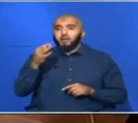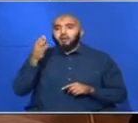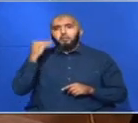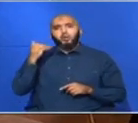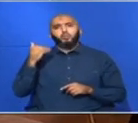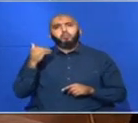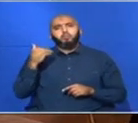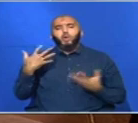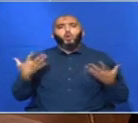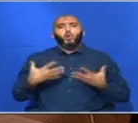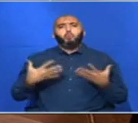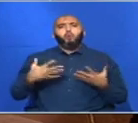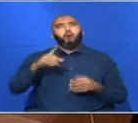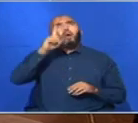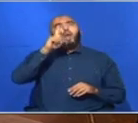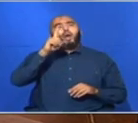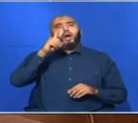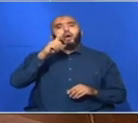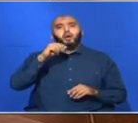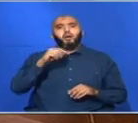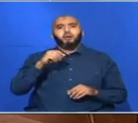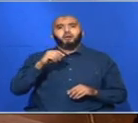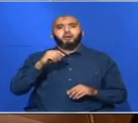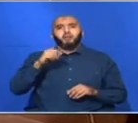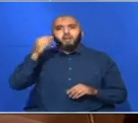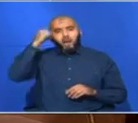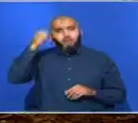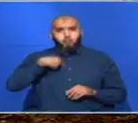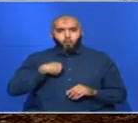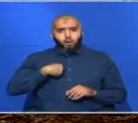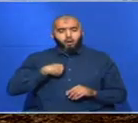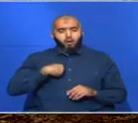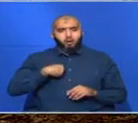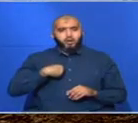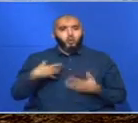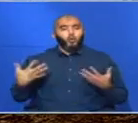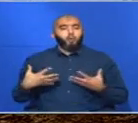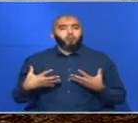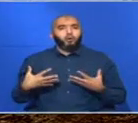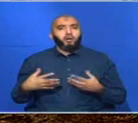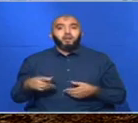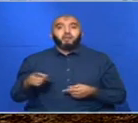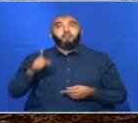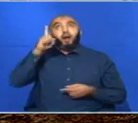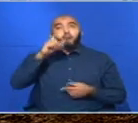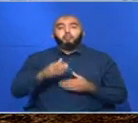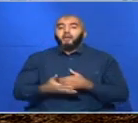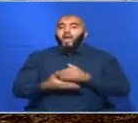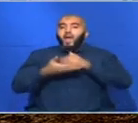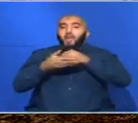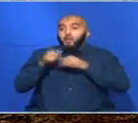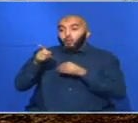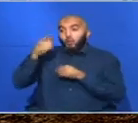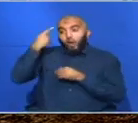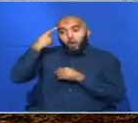ما معنى ان يذكرني ربي ان يوفقك ان يجعل عينيك تفيضان يعني